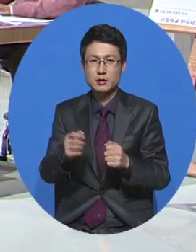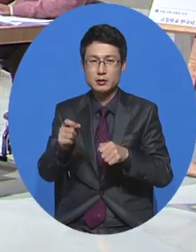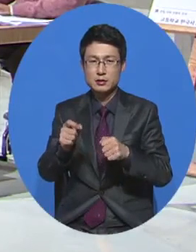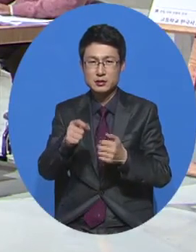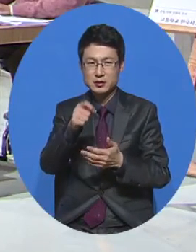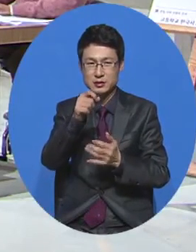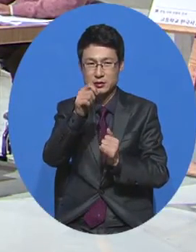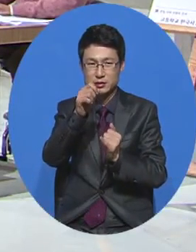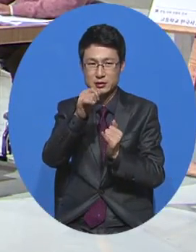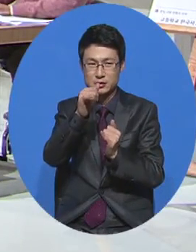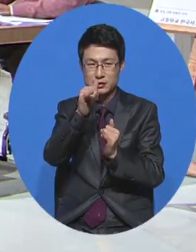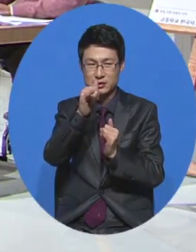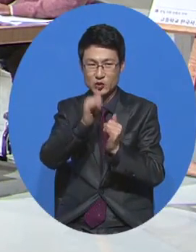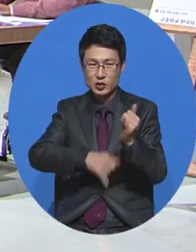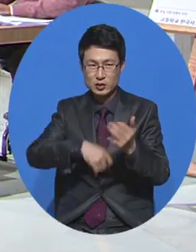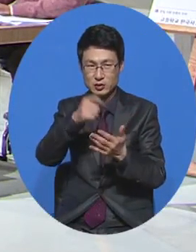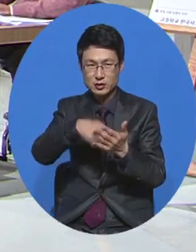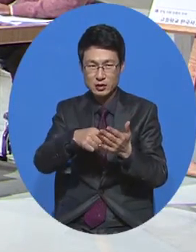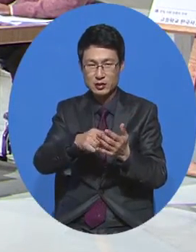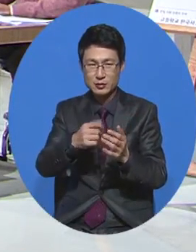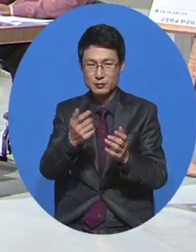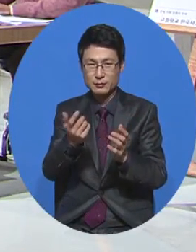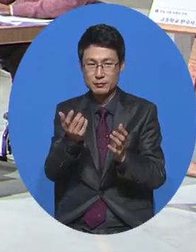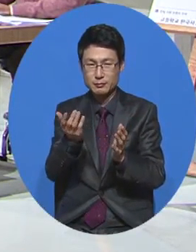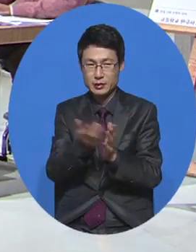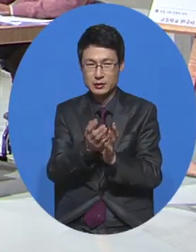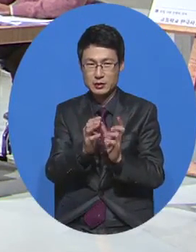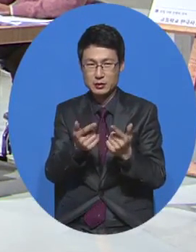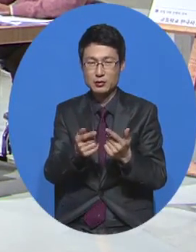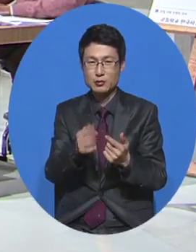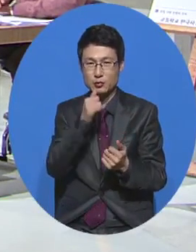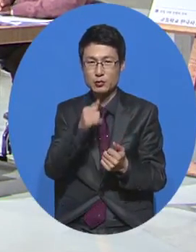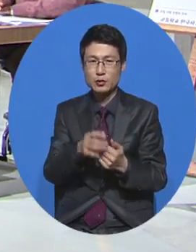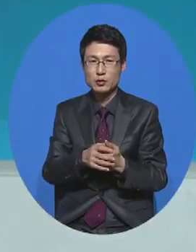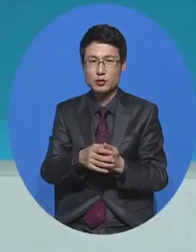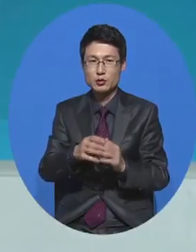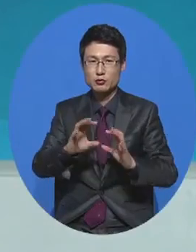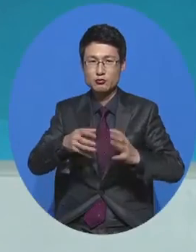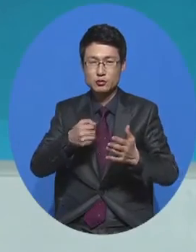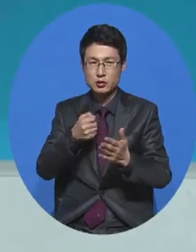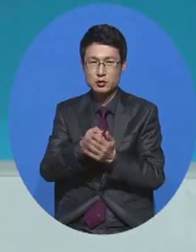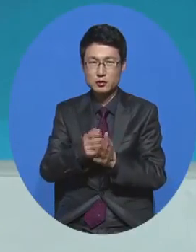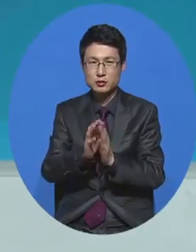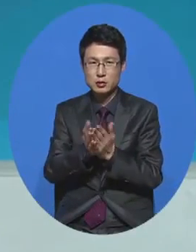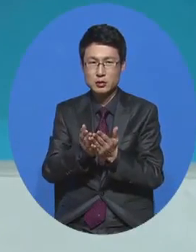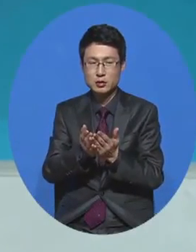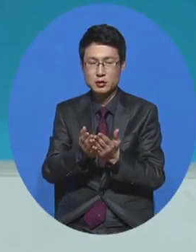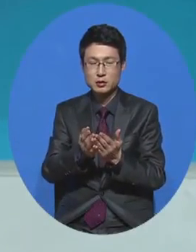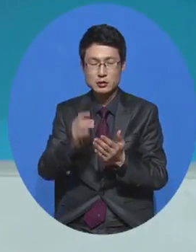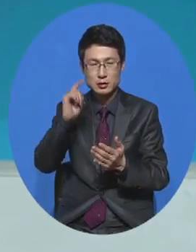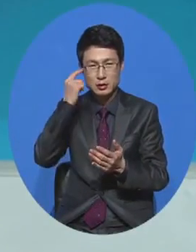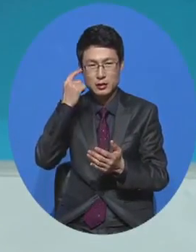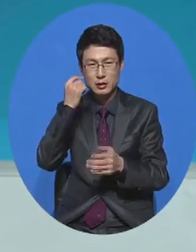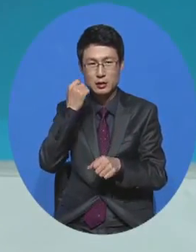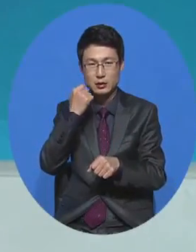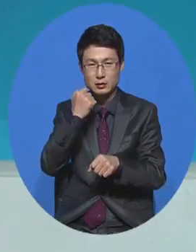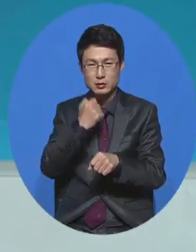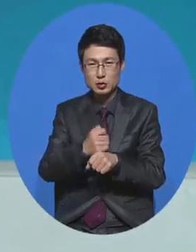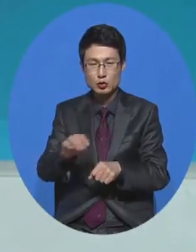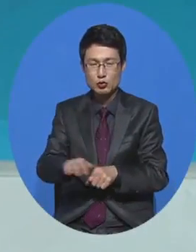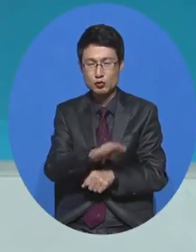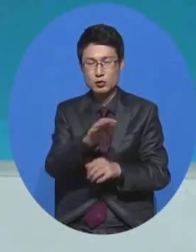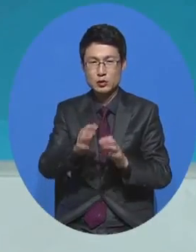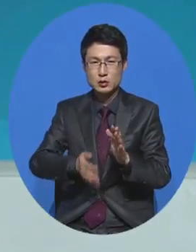적절하지 않다 라고 이야기 하는 분들은 현재의 국정 조건 스를 바라보는 우리 국민들의 시각이 이